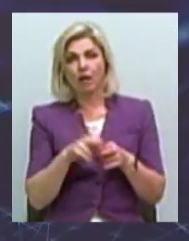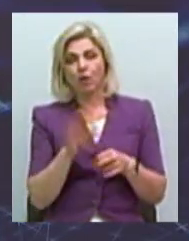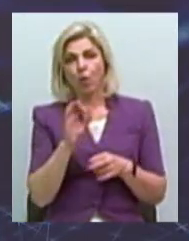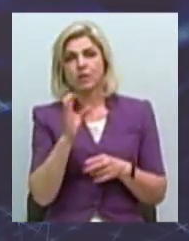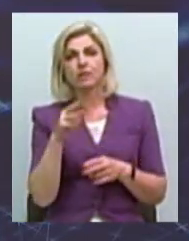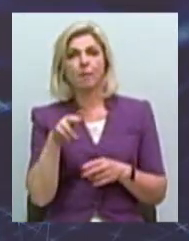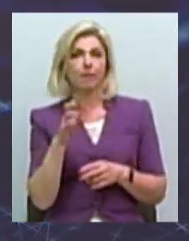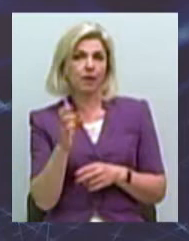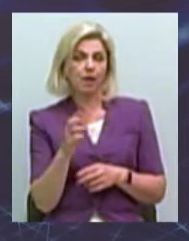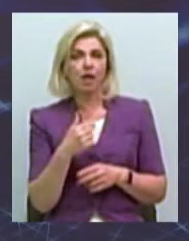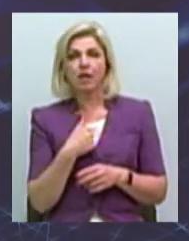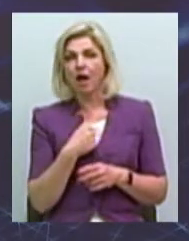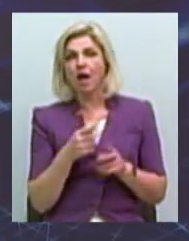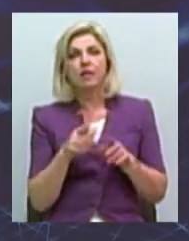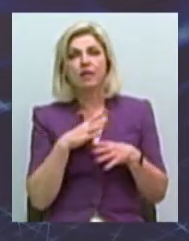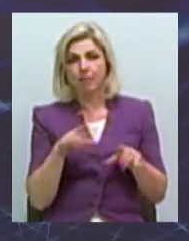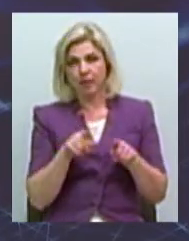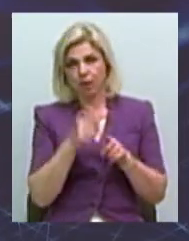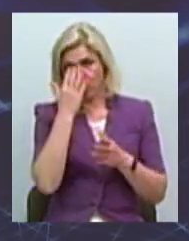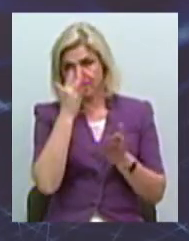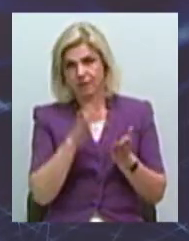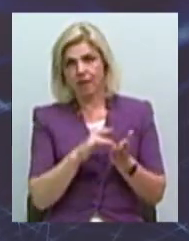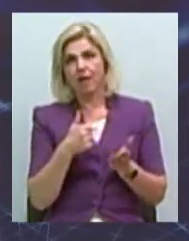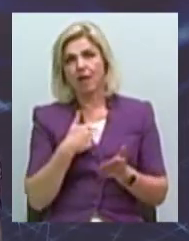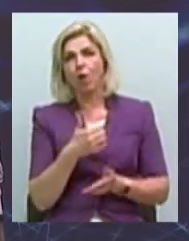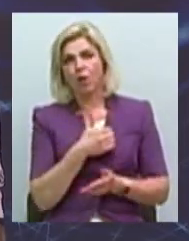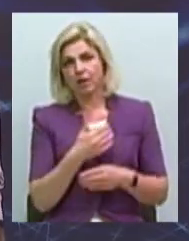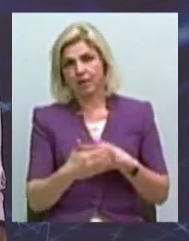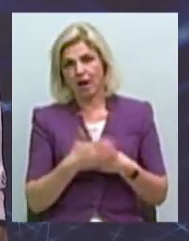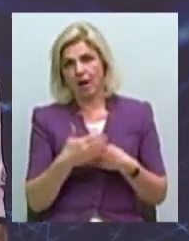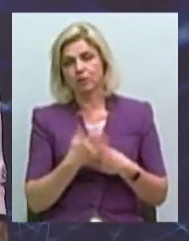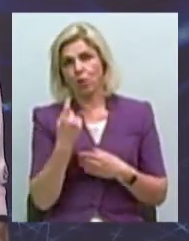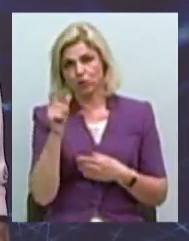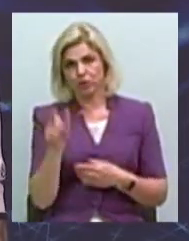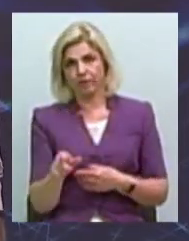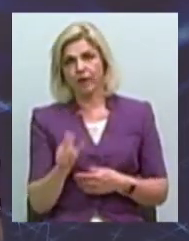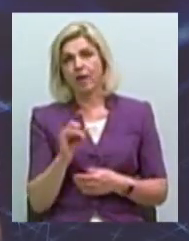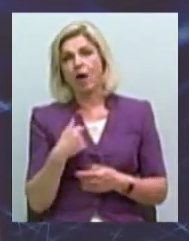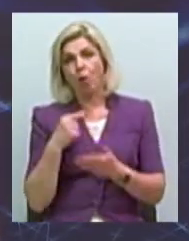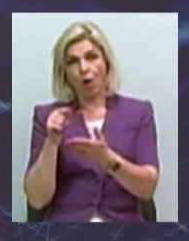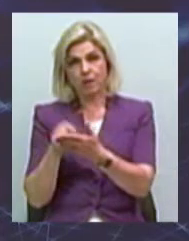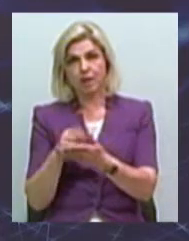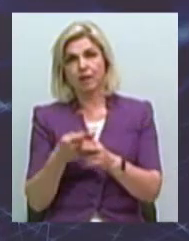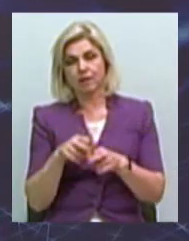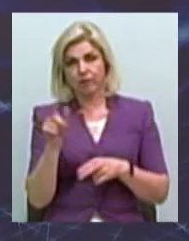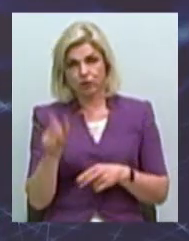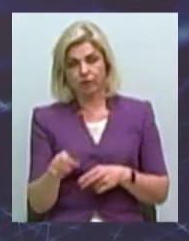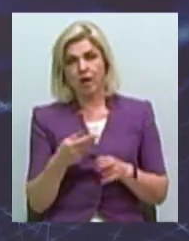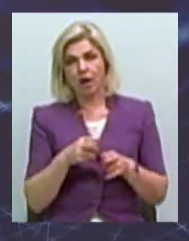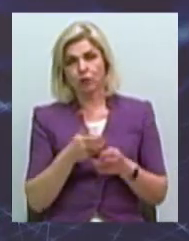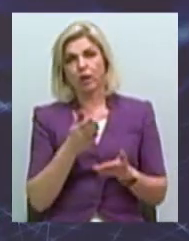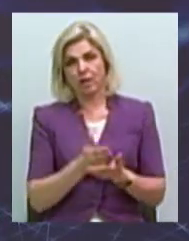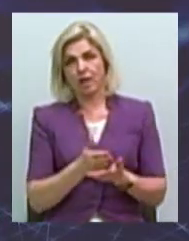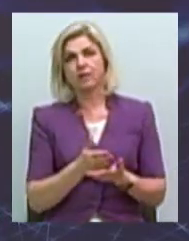коем случае я не преследовал такой цели. Я непосредственно хотел наказать одну личность. И я указал на ту правду, которая имела место